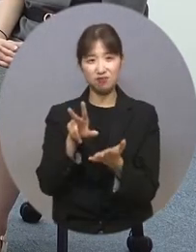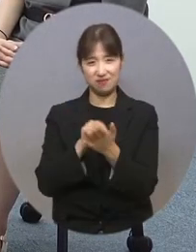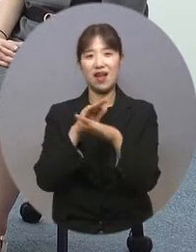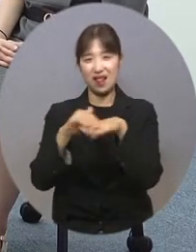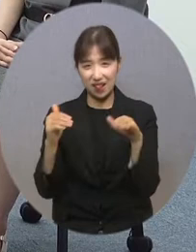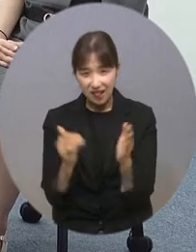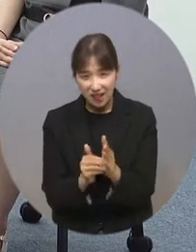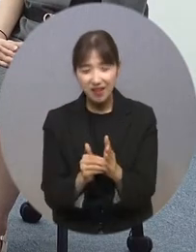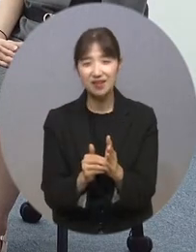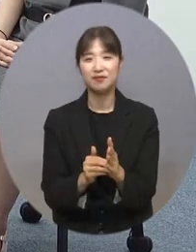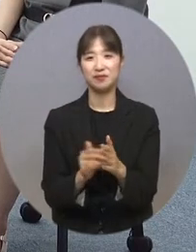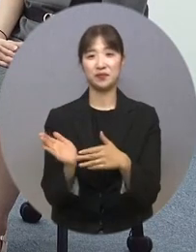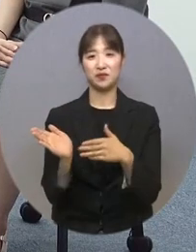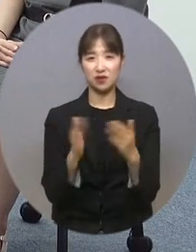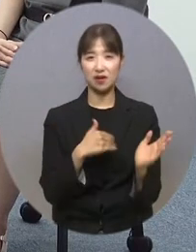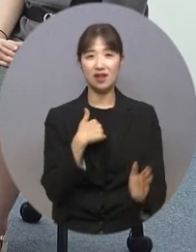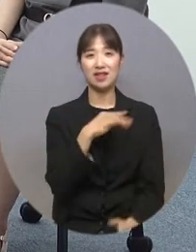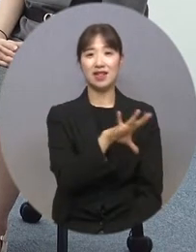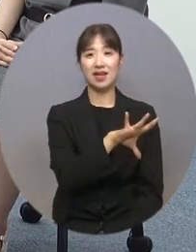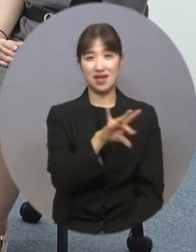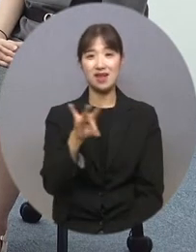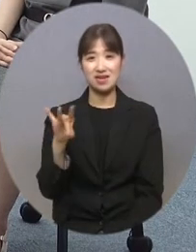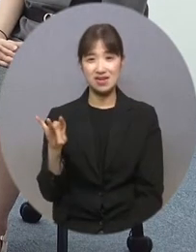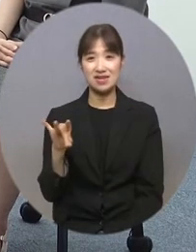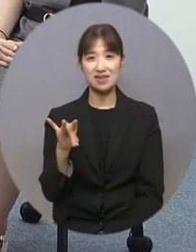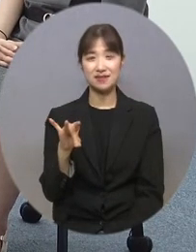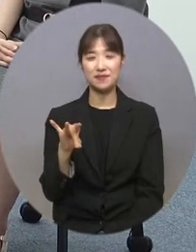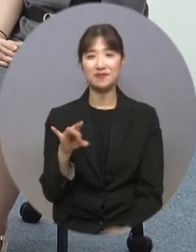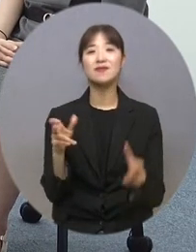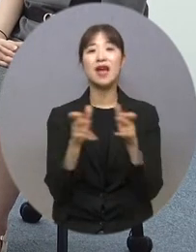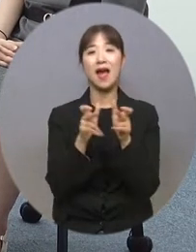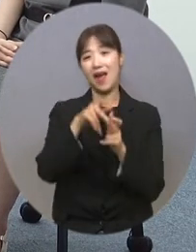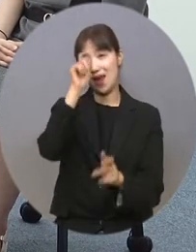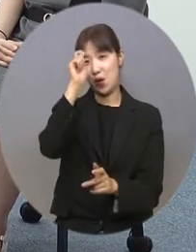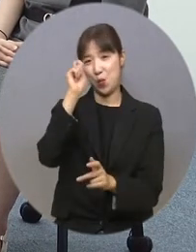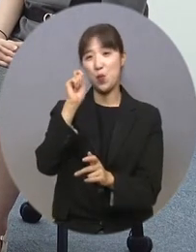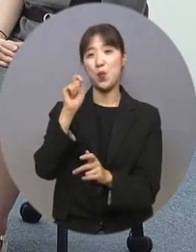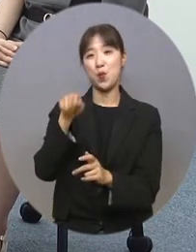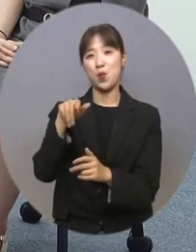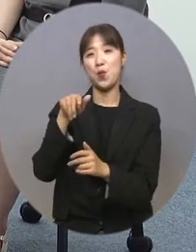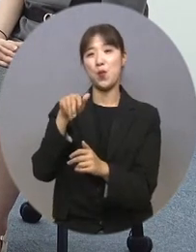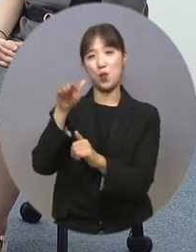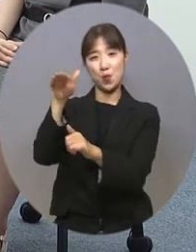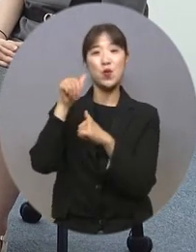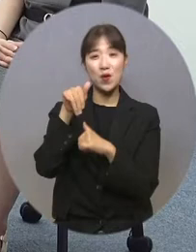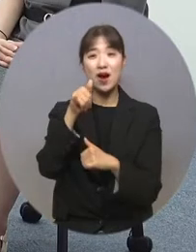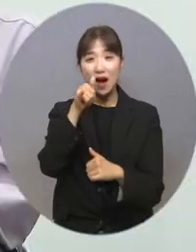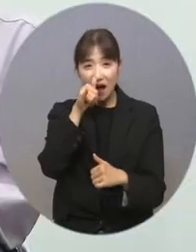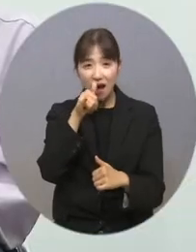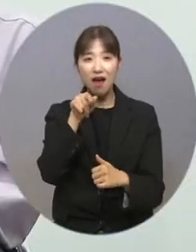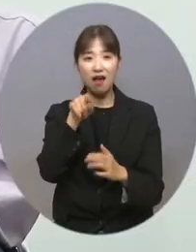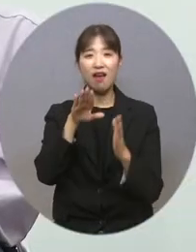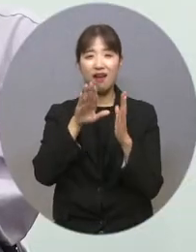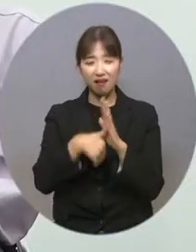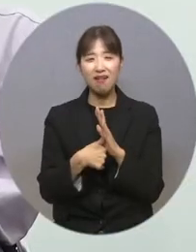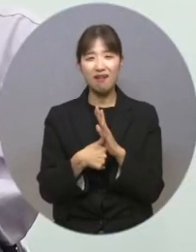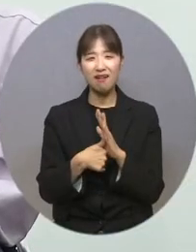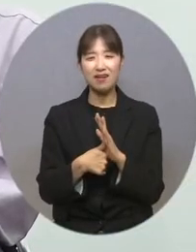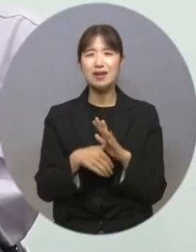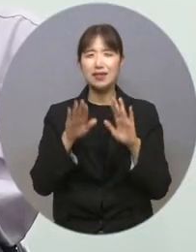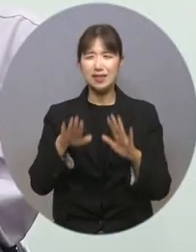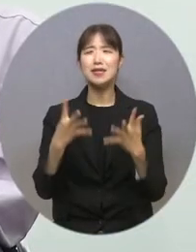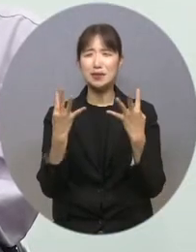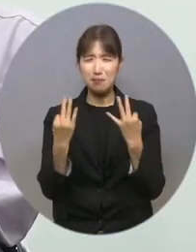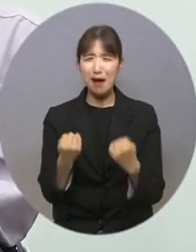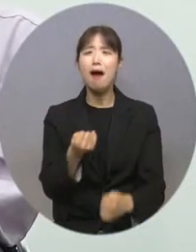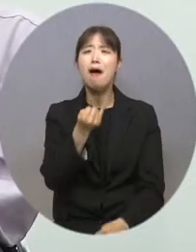됐고 뭐 가끔 장애인 콜택시를 이용한다고 가 있음을 드렸잖아요 그런데 많이